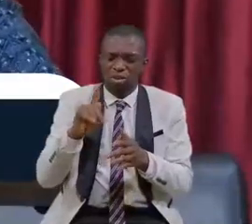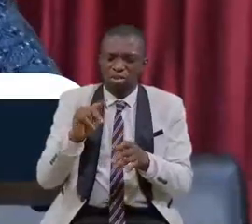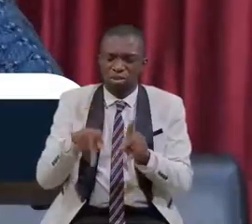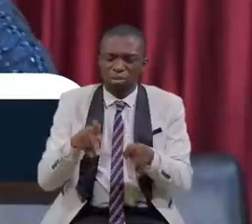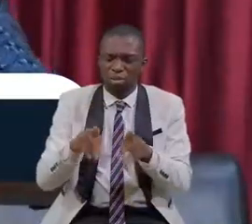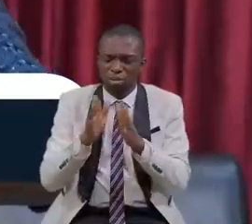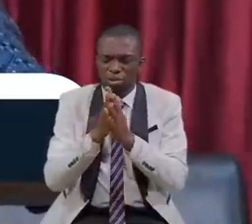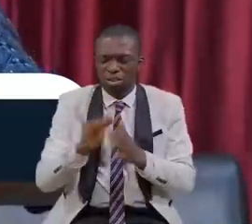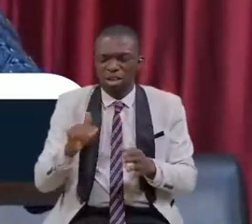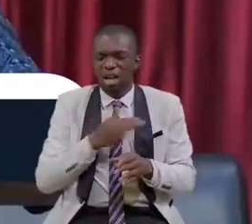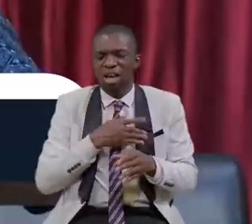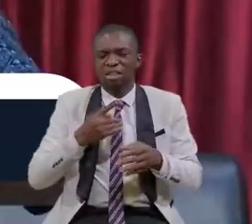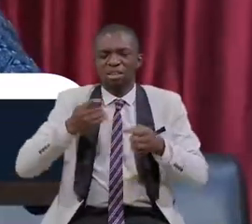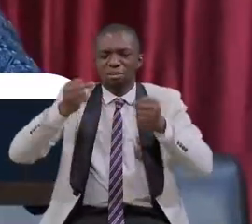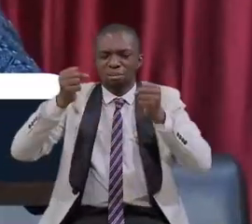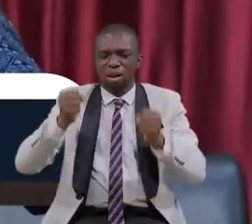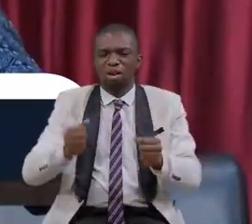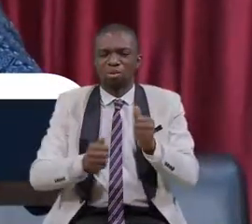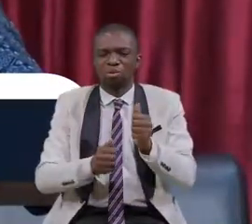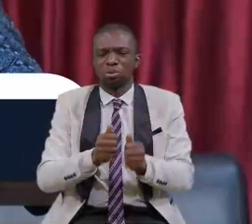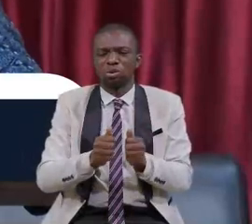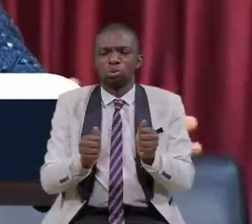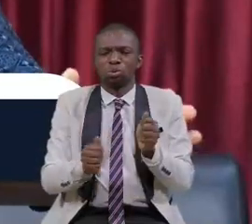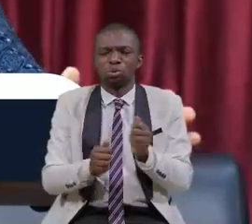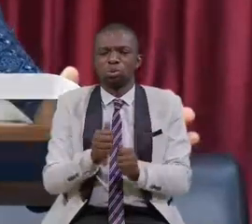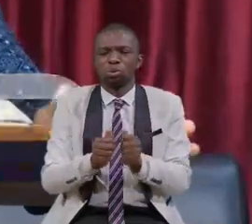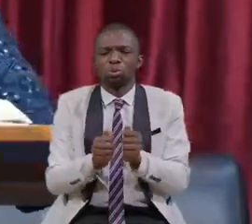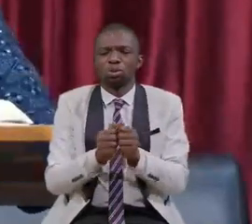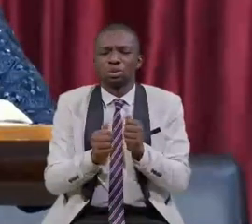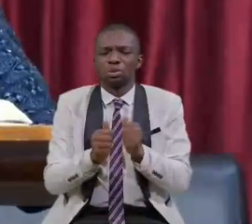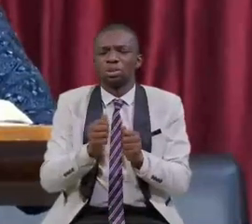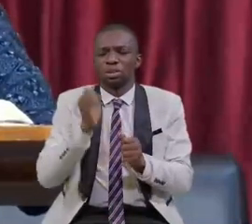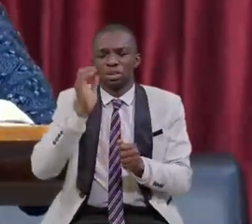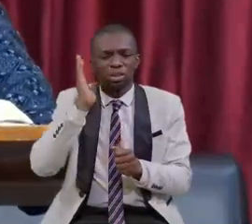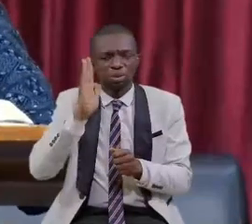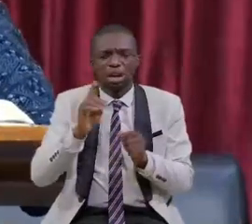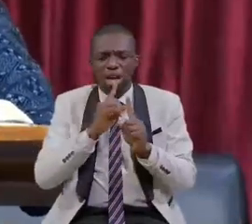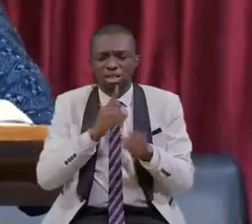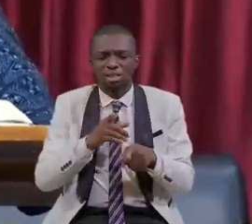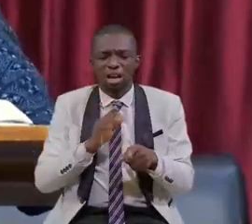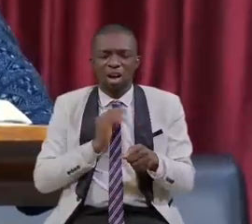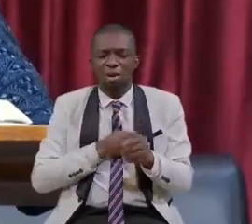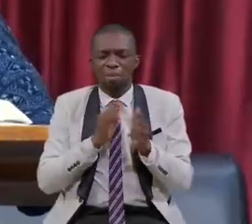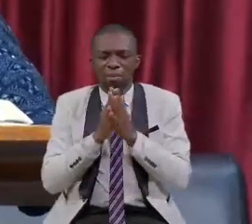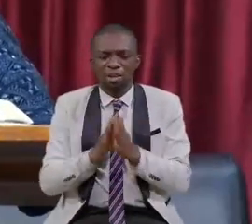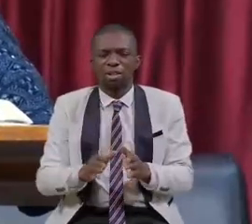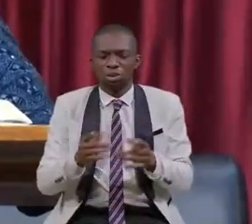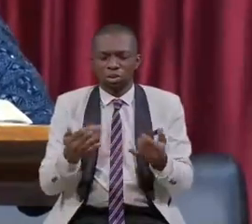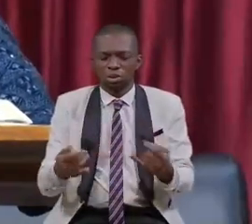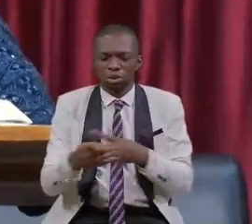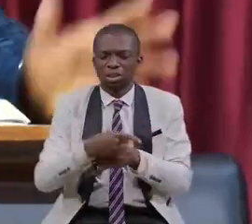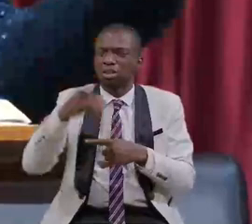Et la puissance par laquelle il exaucera nos prières. Aujourd'hui, il vous exaucera par la